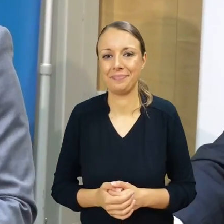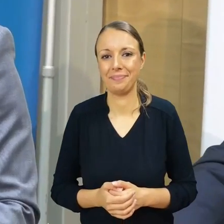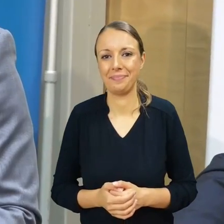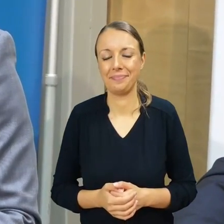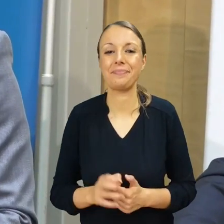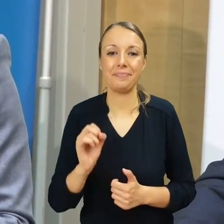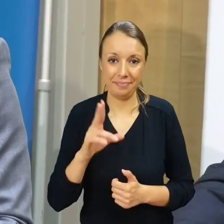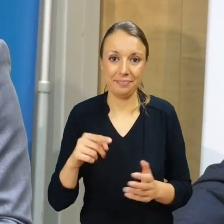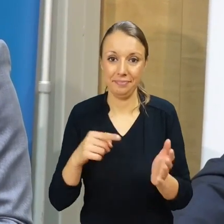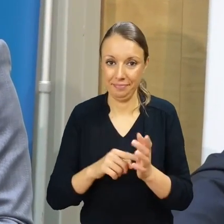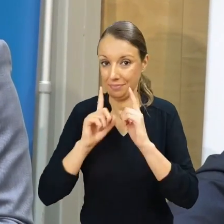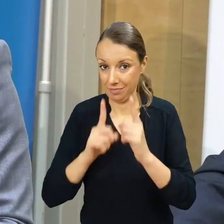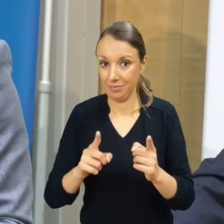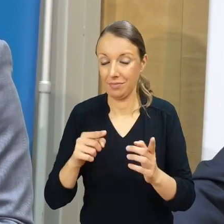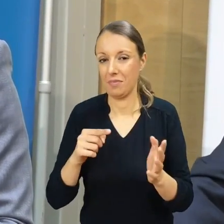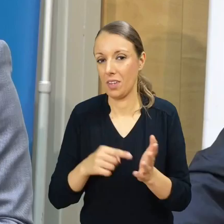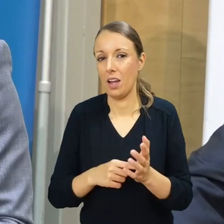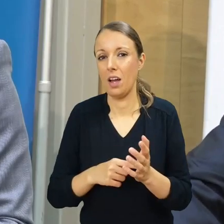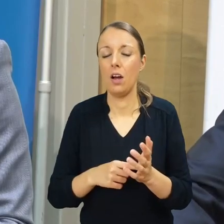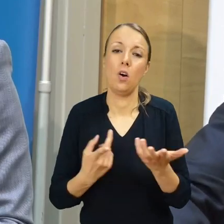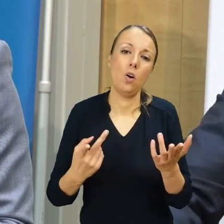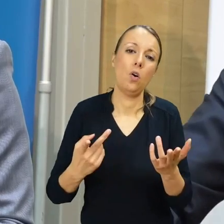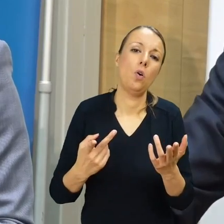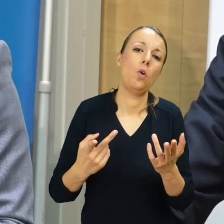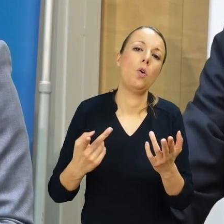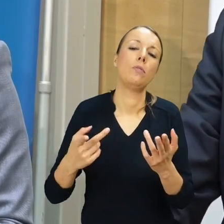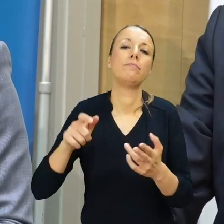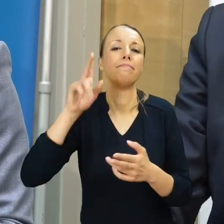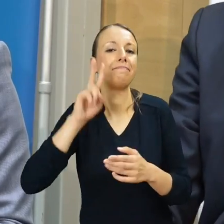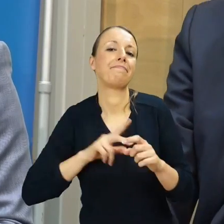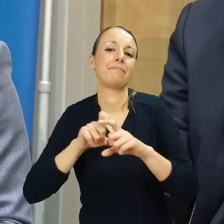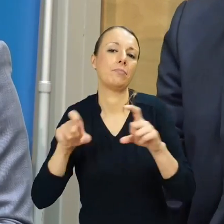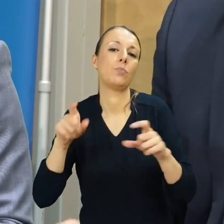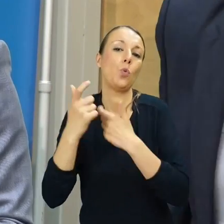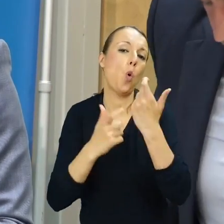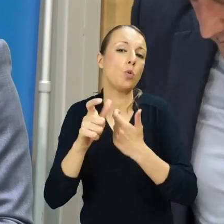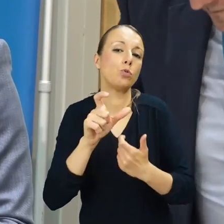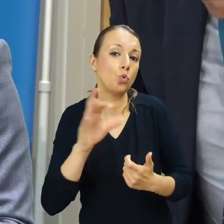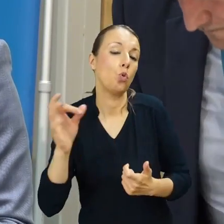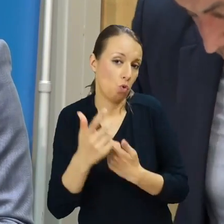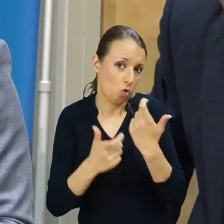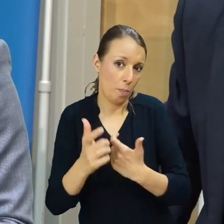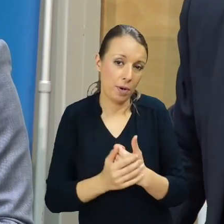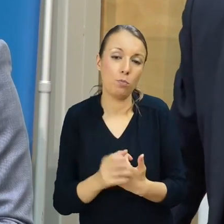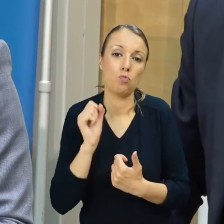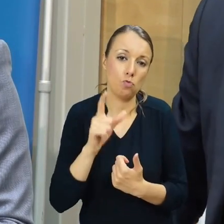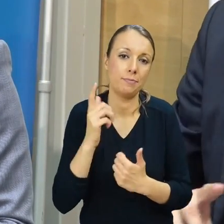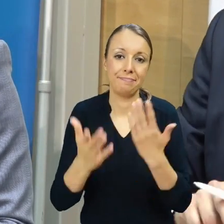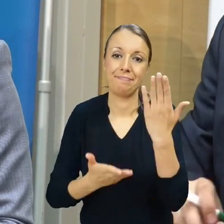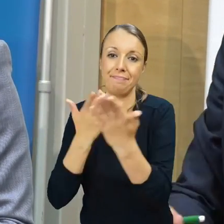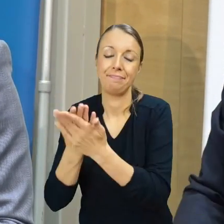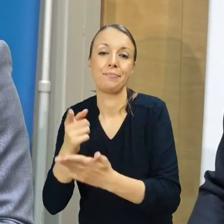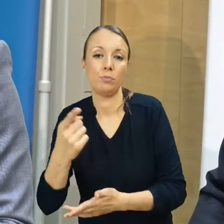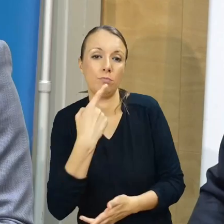organ, który no coś tam robi w tej sprawie, czyli jest to podanie i ono jest załatwione, mówimy, no oni twierdzą, że to